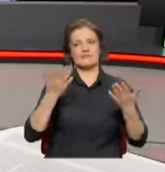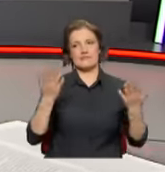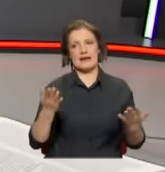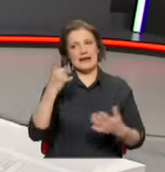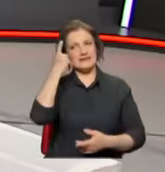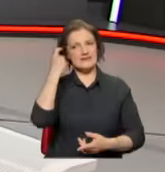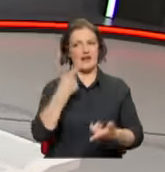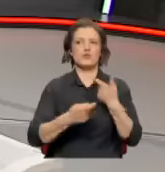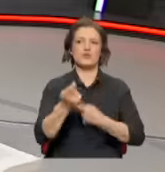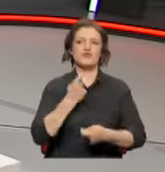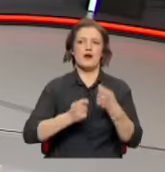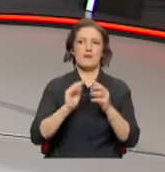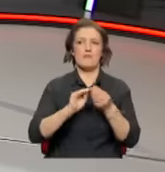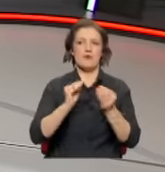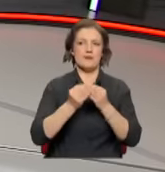İsrail'le ticaret meselesi.